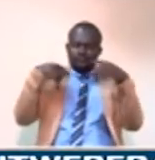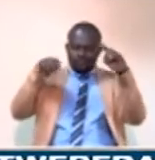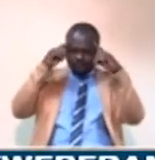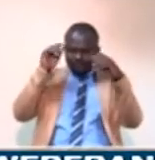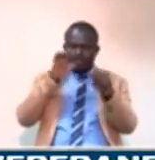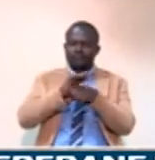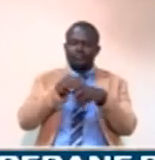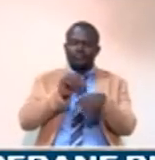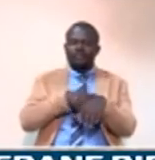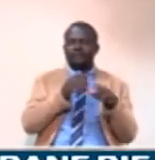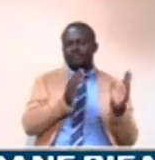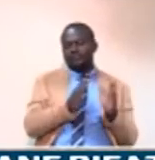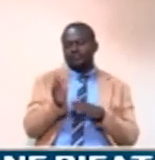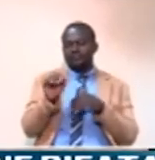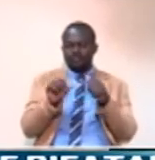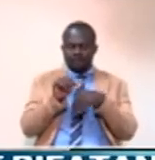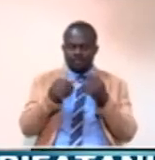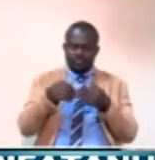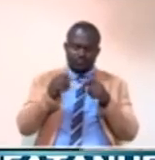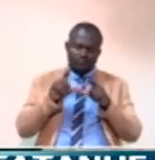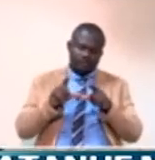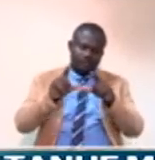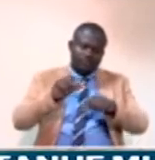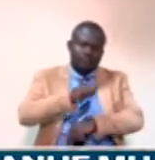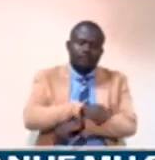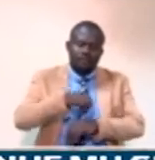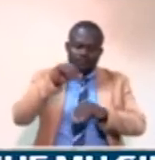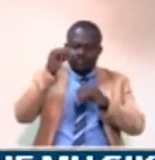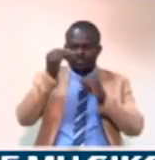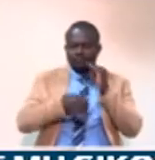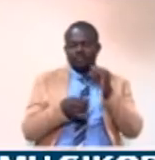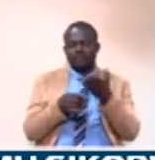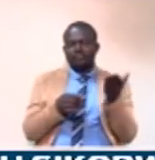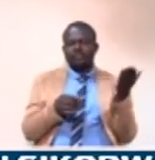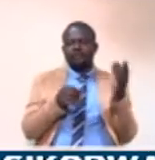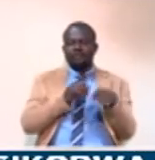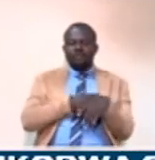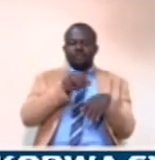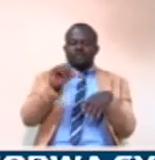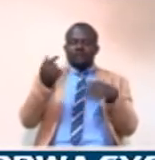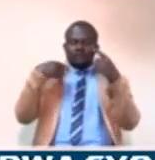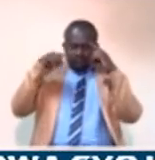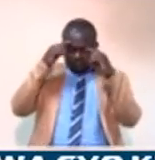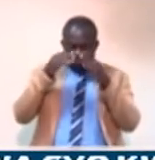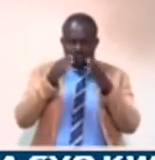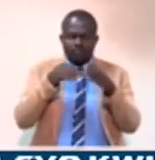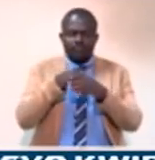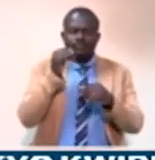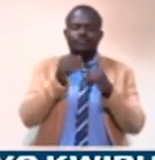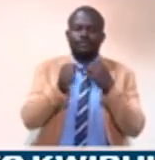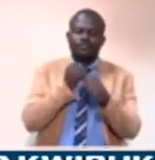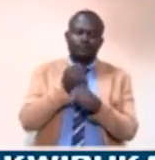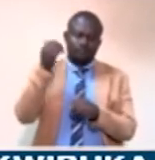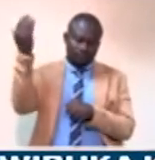cyane mu gihe yateguraga ibijyanye no gutanga impamyabumenyi ku banyeshuri bari barangije. ubwo izindi kaminuza zafunguraga imiryango mu mpera z'umwaka